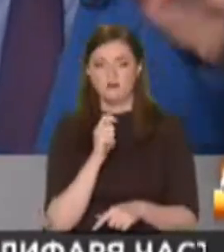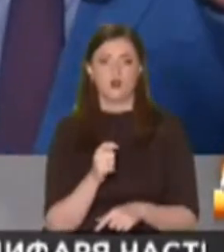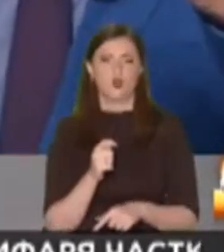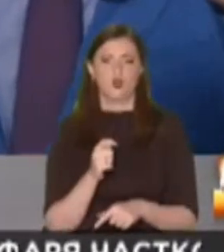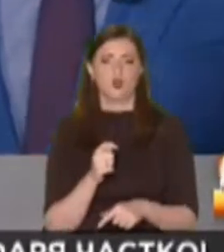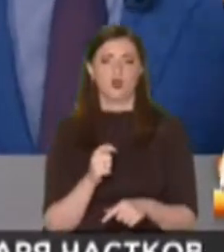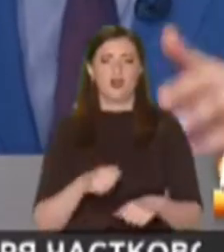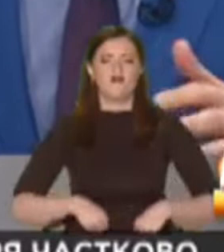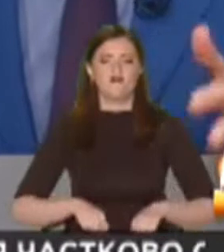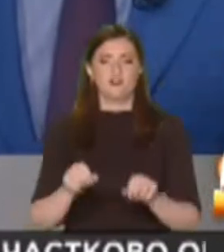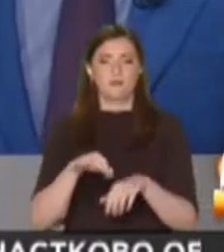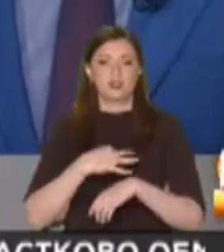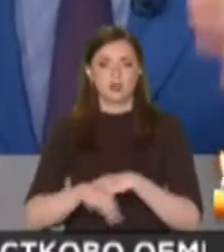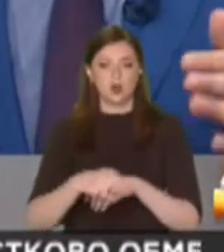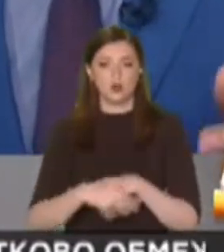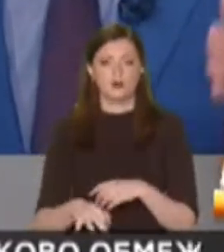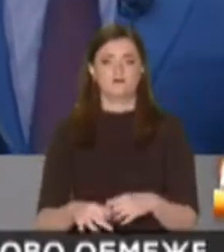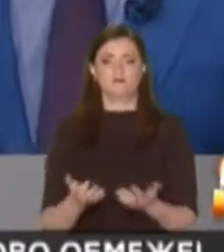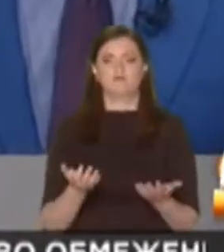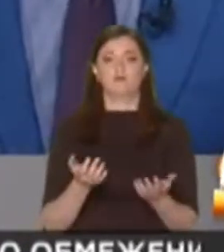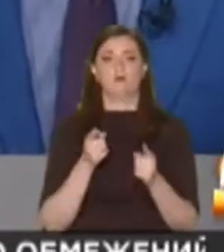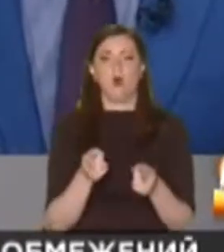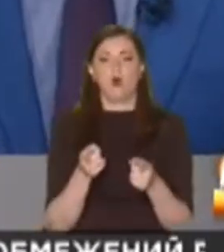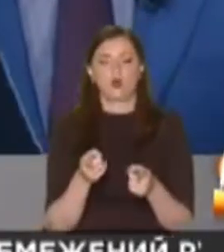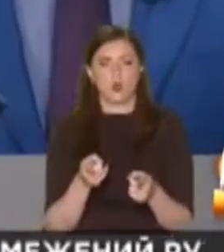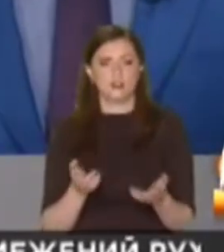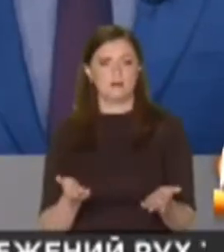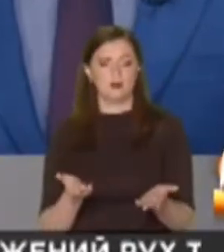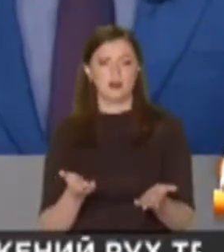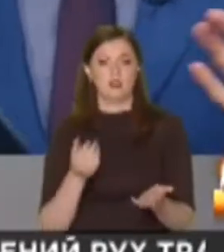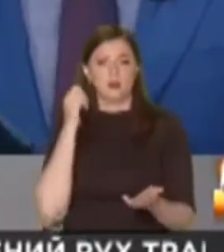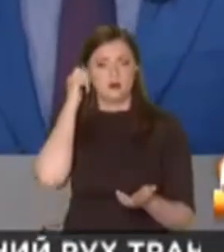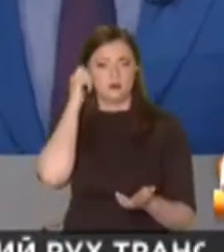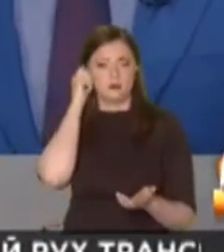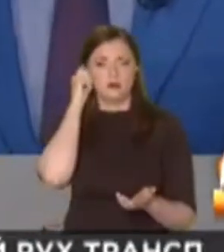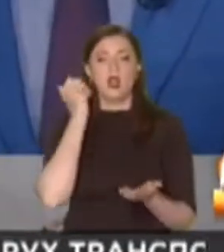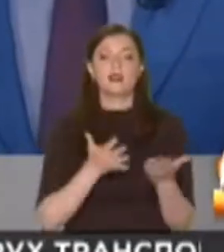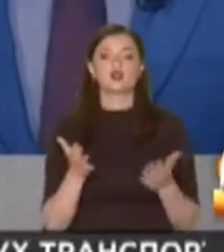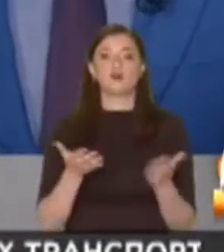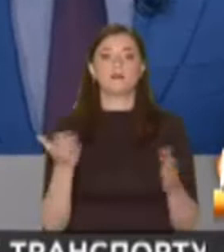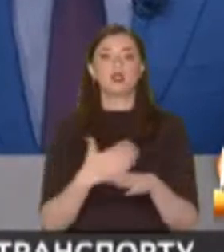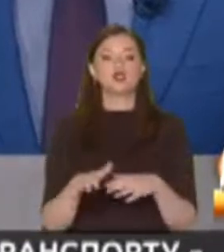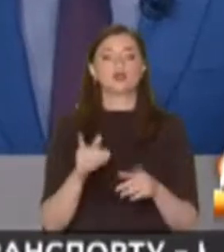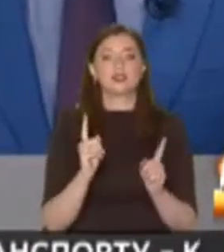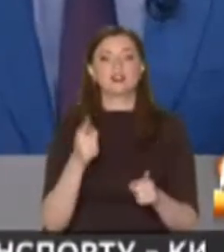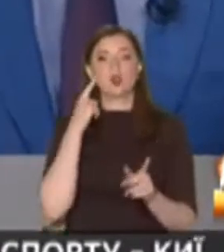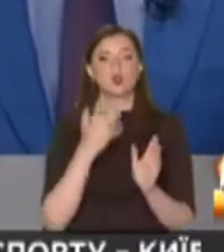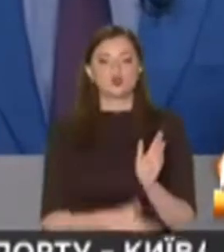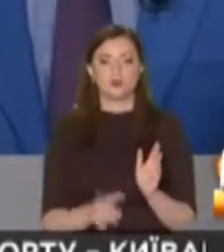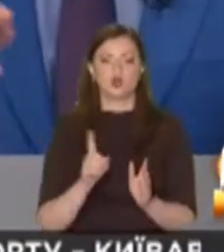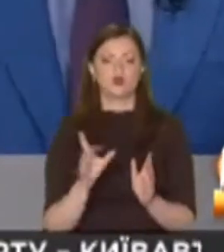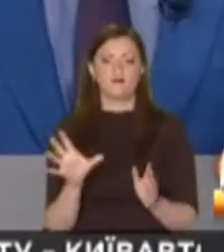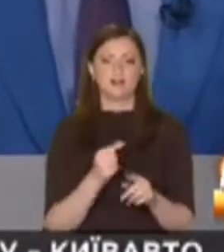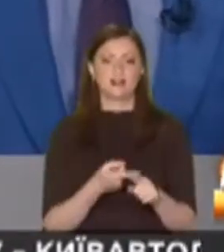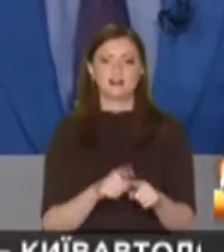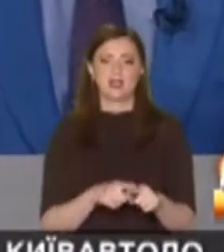Протасевича вибите тортурами, вибите побоями, погрозами. Якщо більшість дійсно розуміє, що все це, ну,